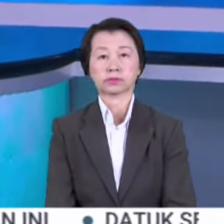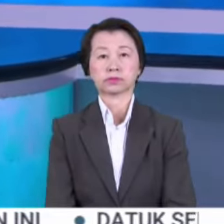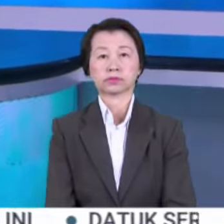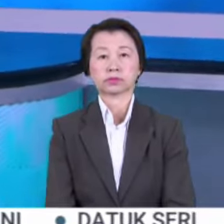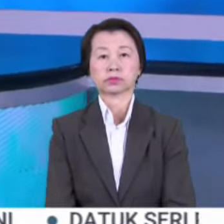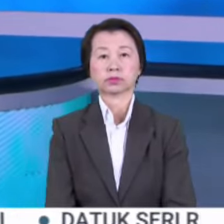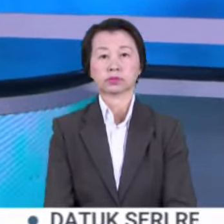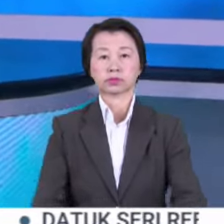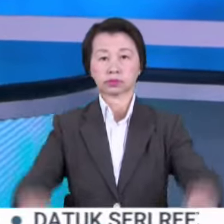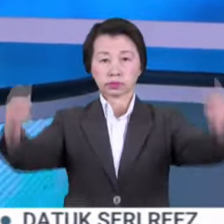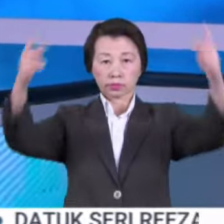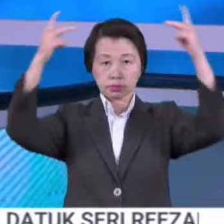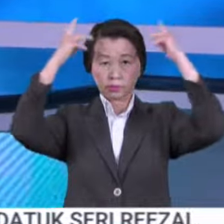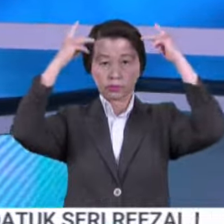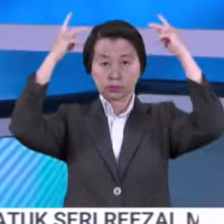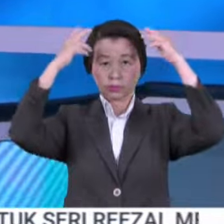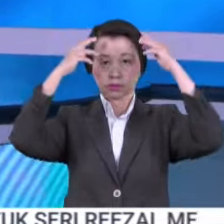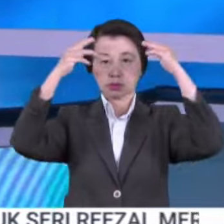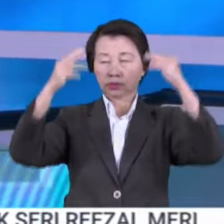pidato